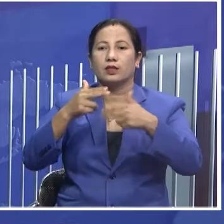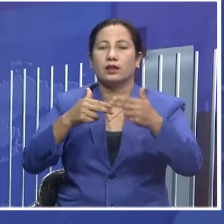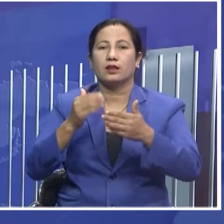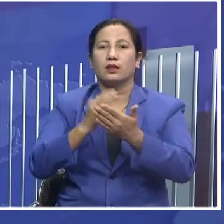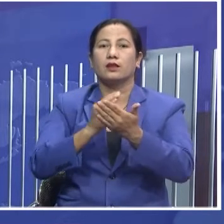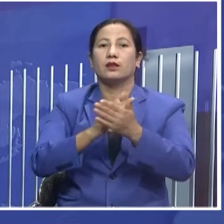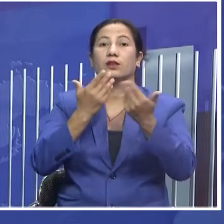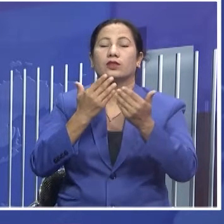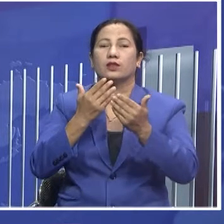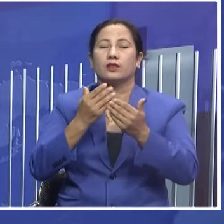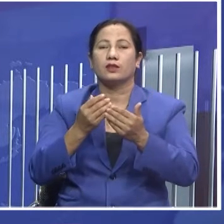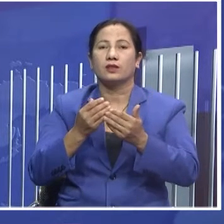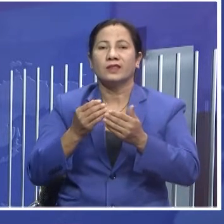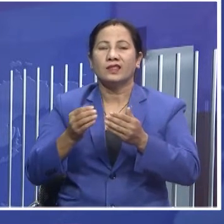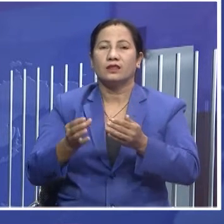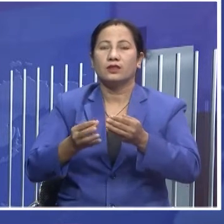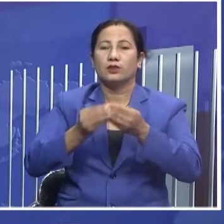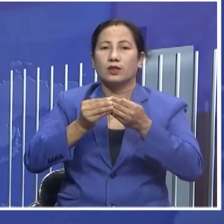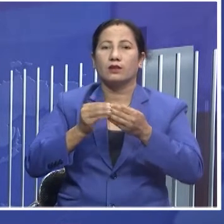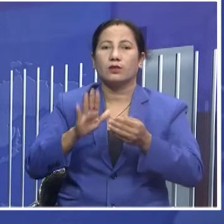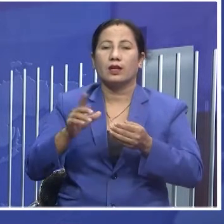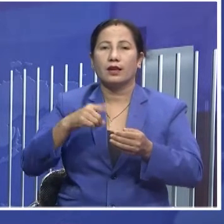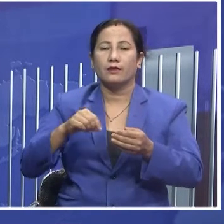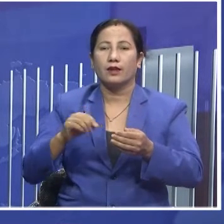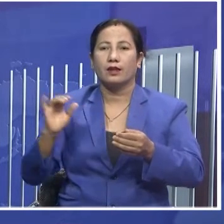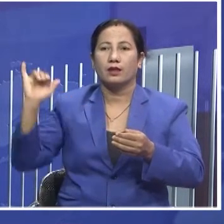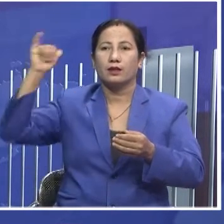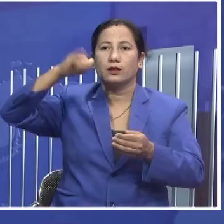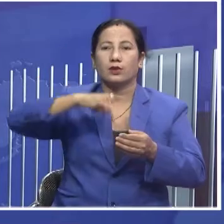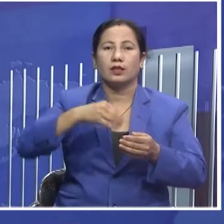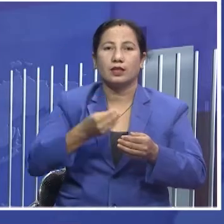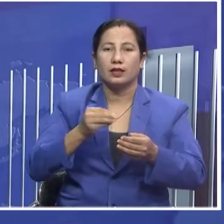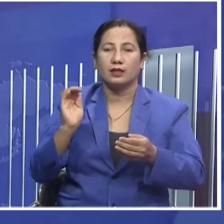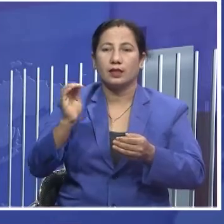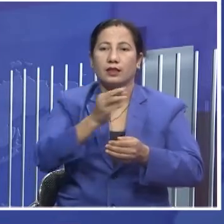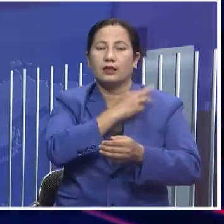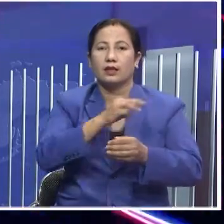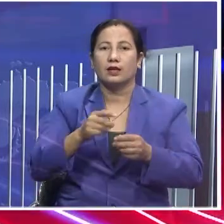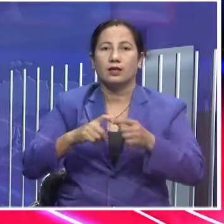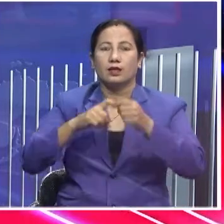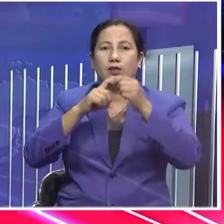कसरी संरक्षण गर्नुपर्ला भनेर आज हामीले डोटीका केही नागरिकलाई सोधेका छौँ। हेरौँ आजको आवाजमा।